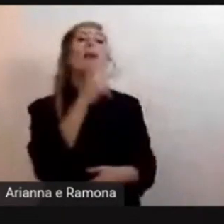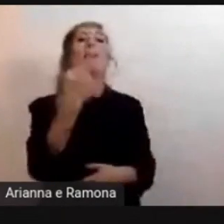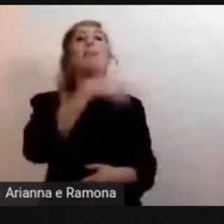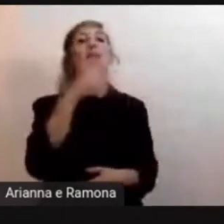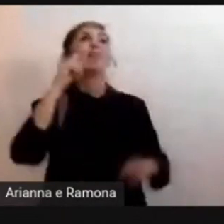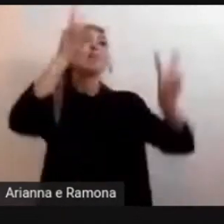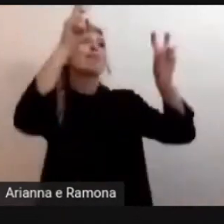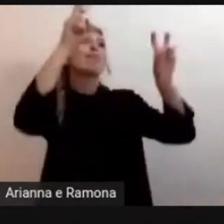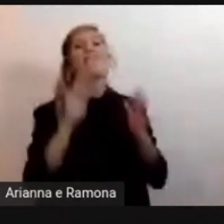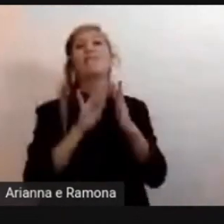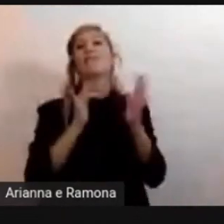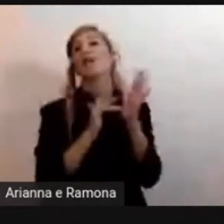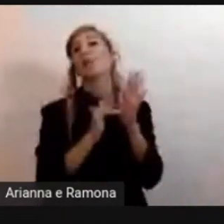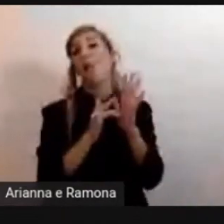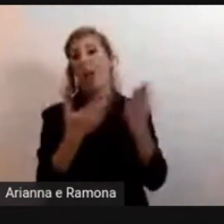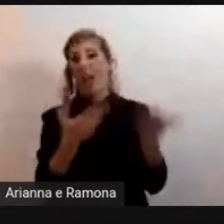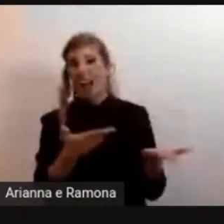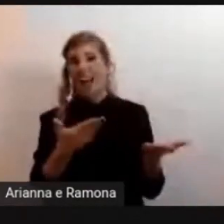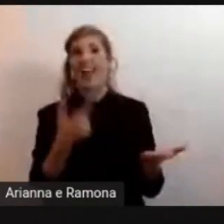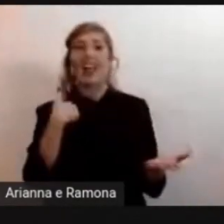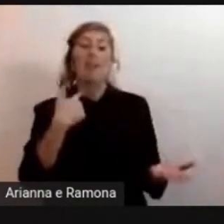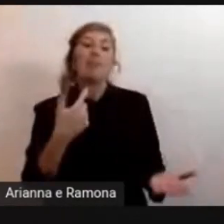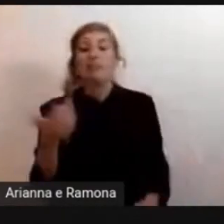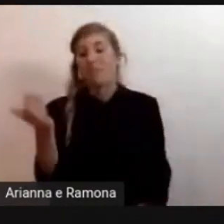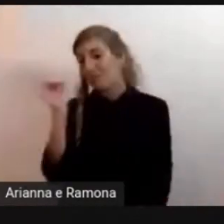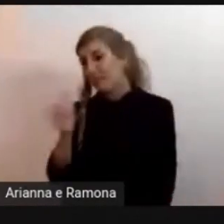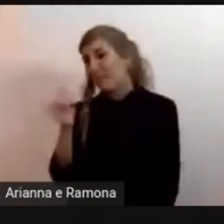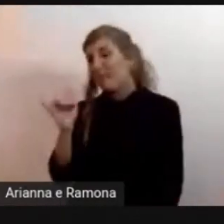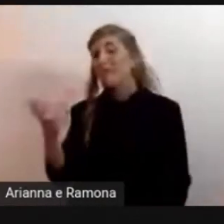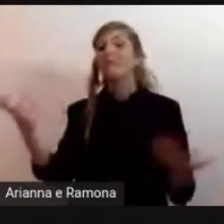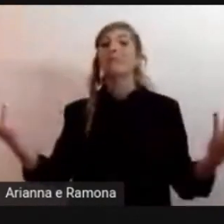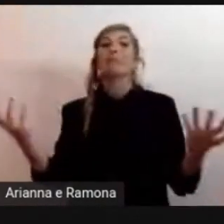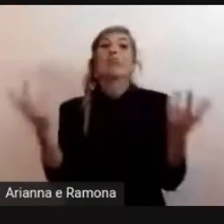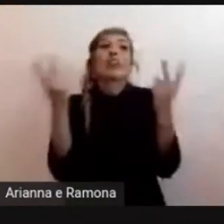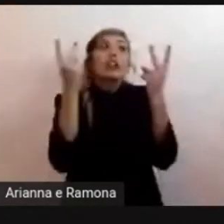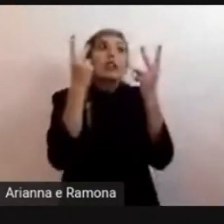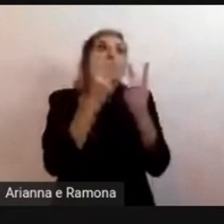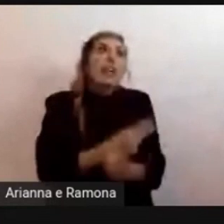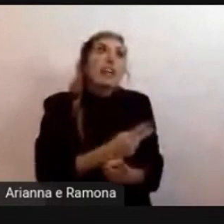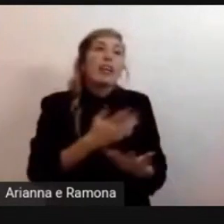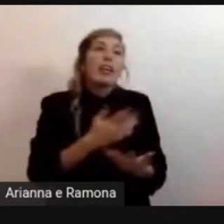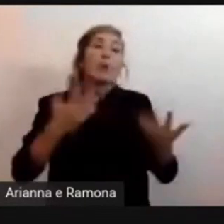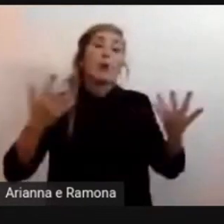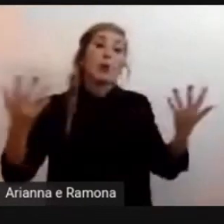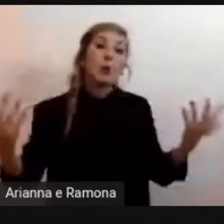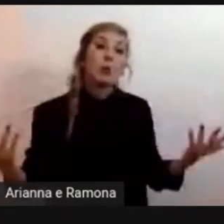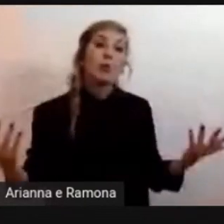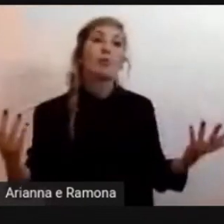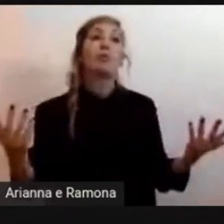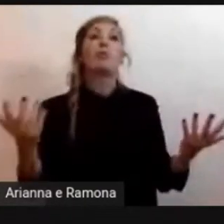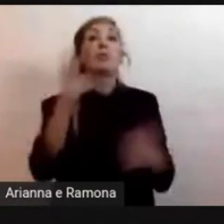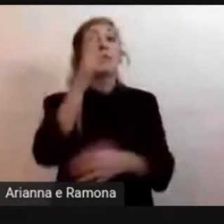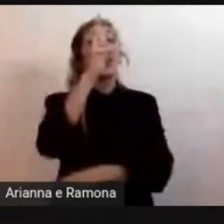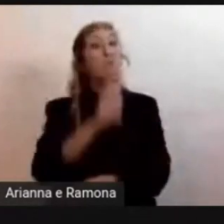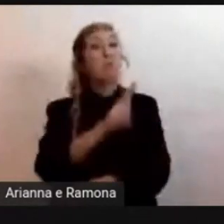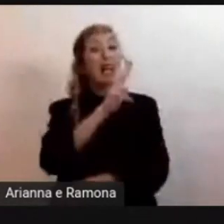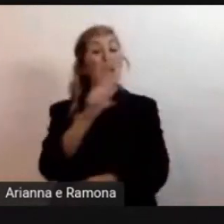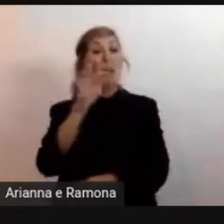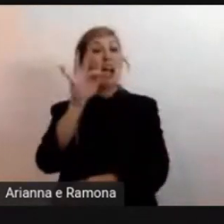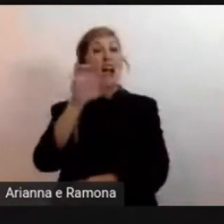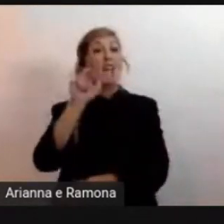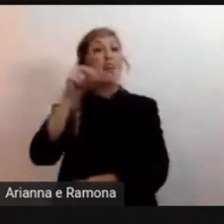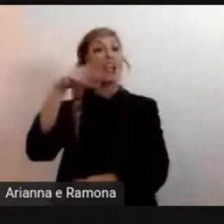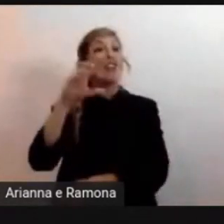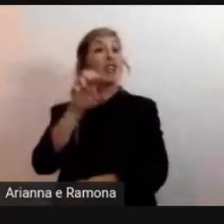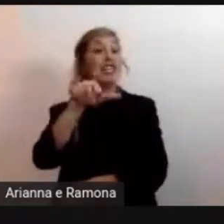8 anche se anche se papà cancelli e sono vorrei